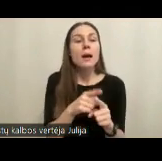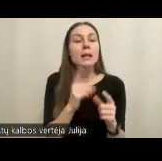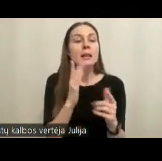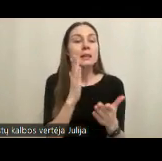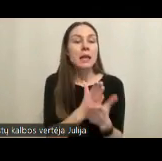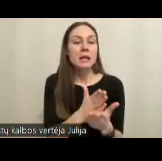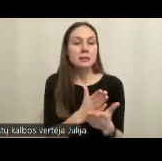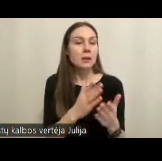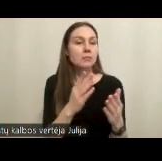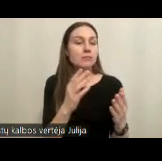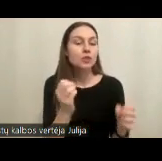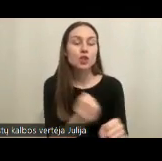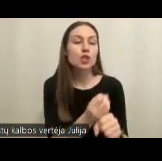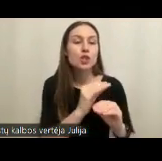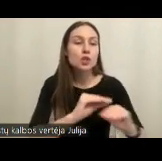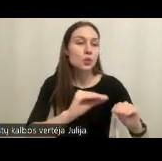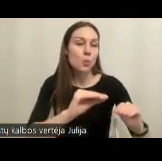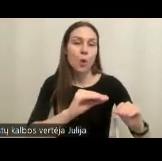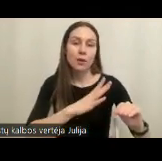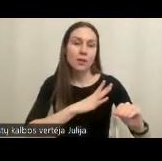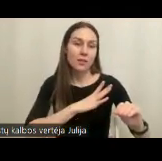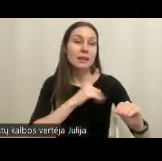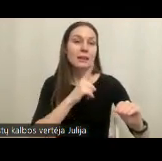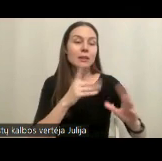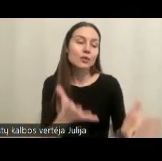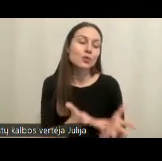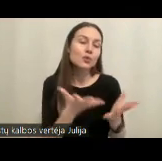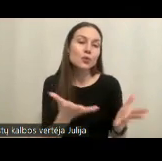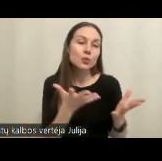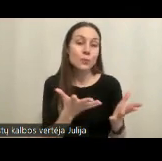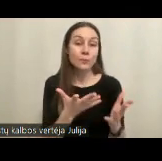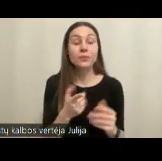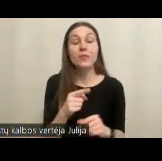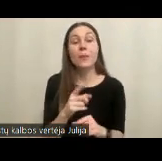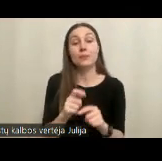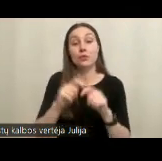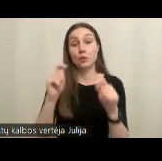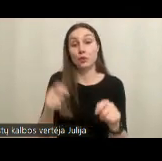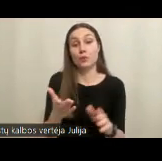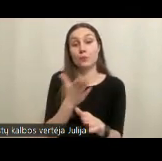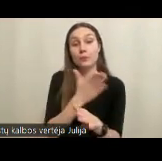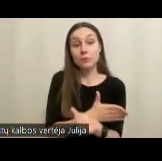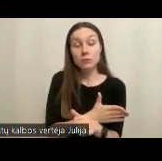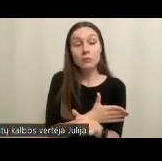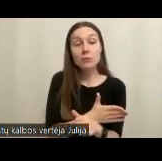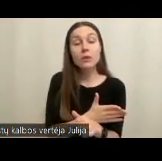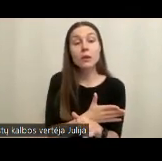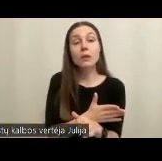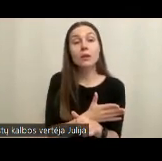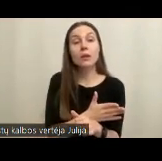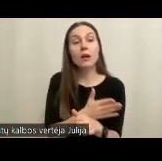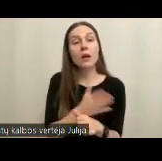tik paskatinti. Taigi, prieš pradėdami detalizuoti, prieš kalbėdami apie skirtumus tarp